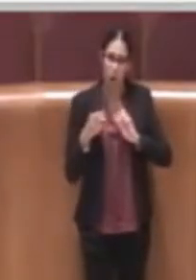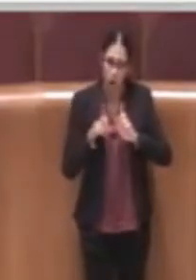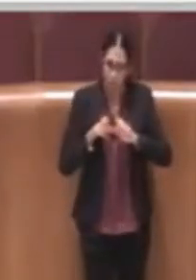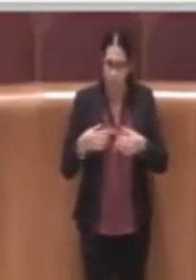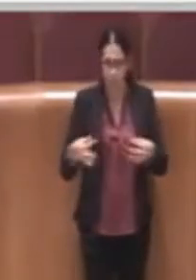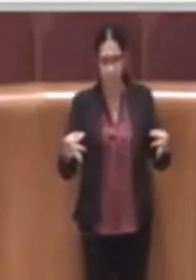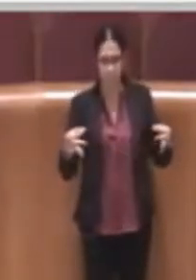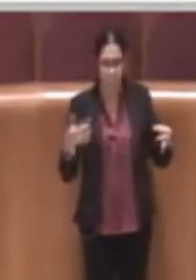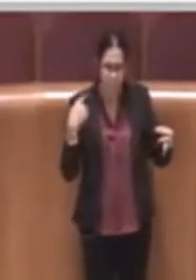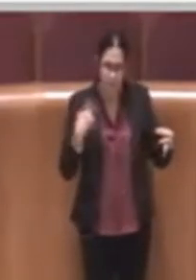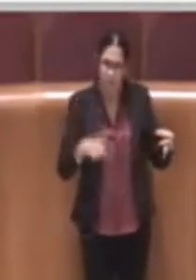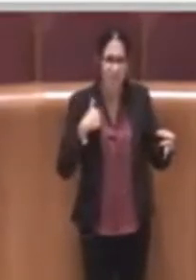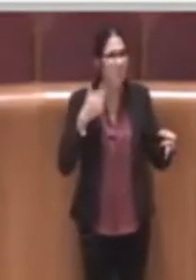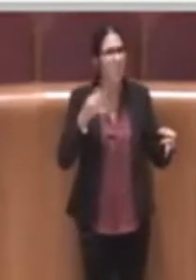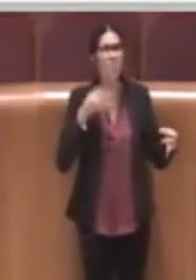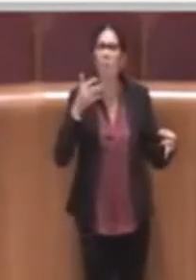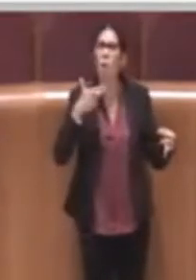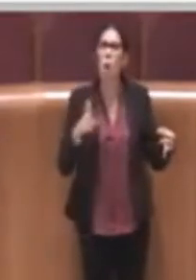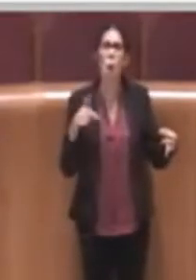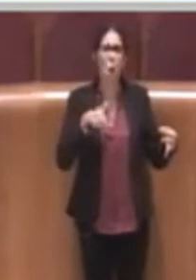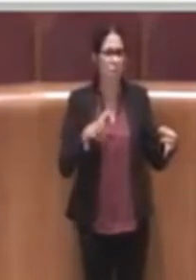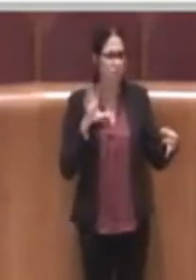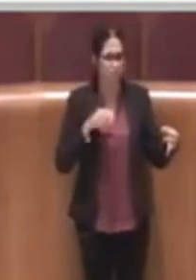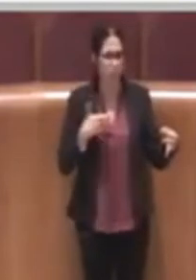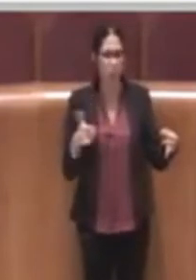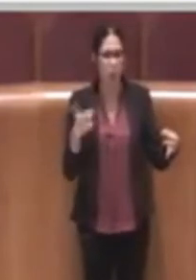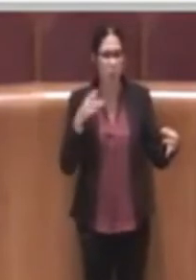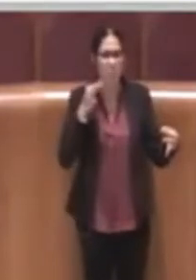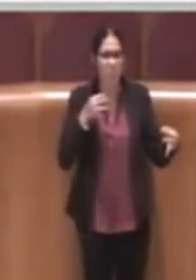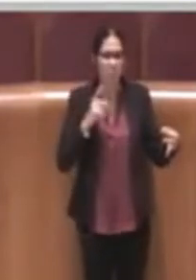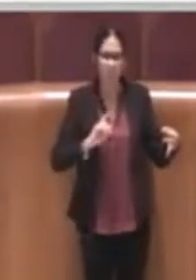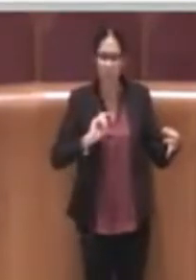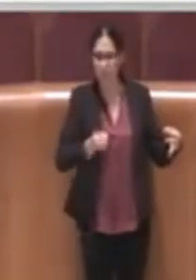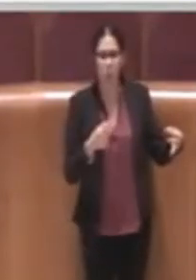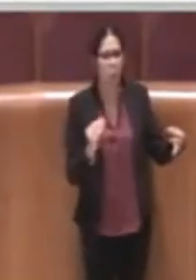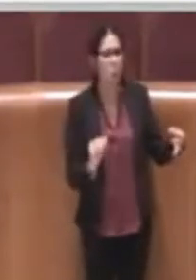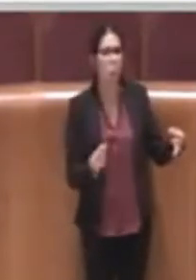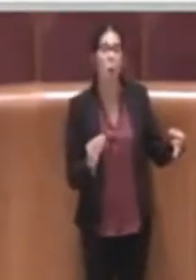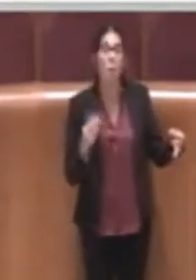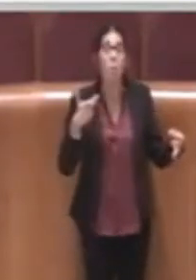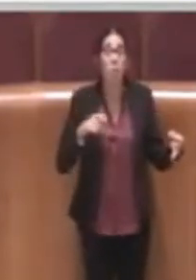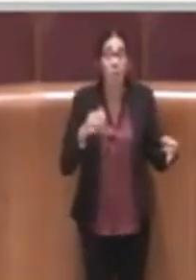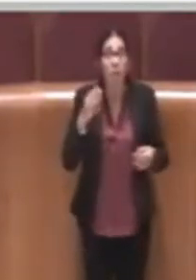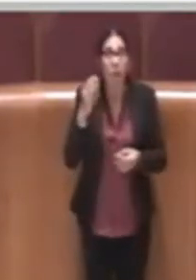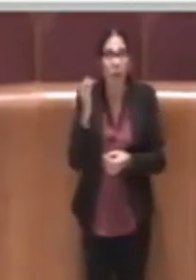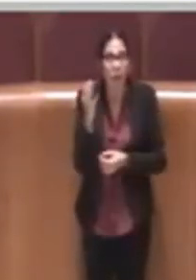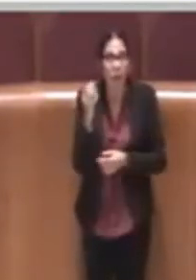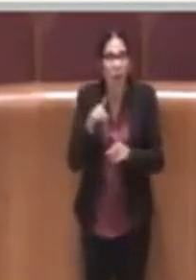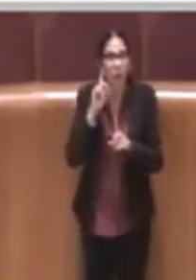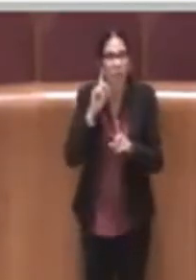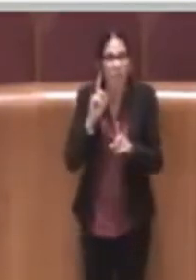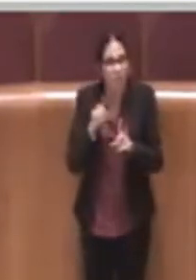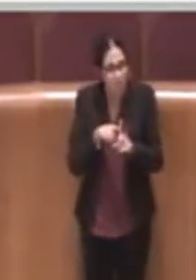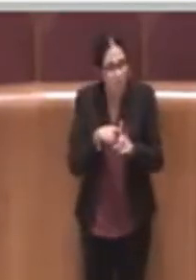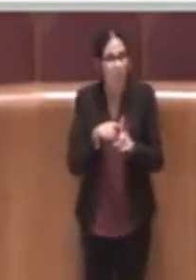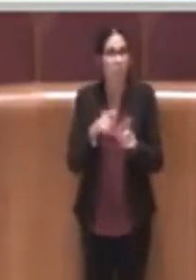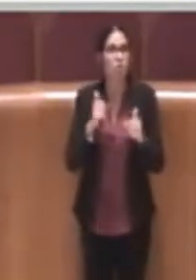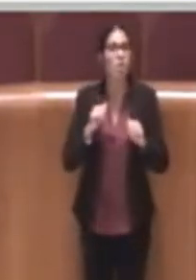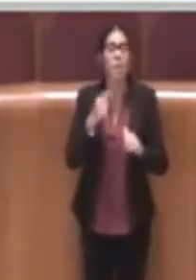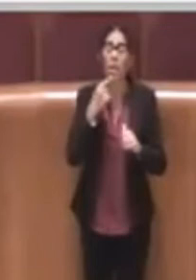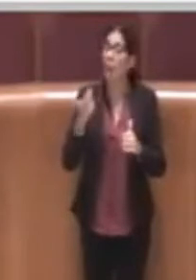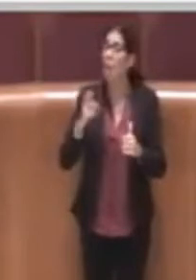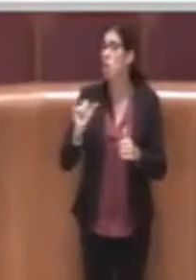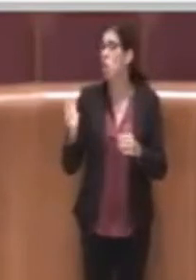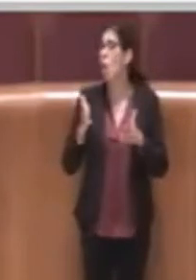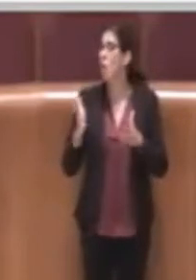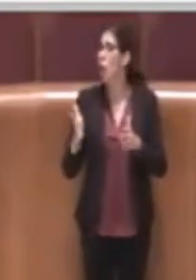stravolgerle, ribaltarle da un momento all'altro, anche perché la volontà politica, spesso i cittadini dicono è solo una volontà